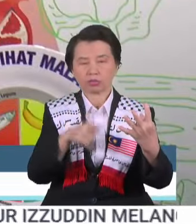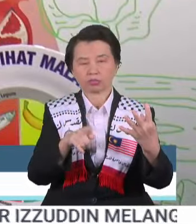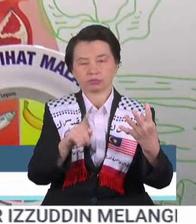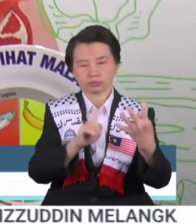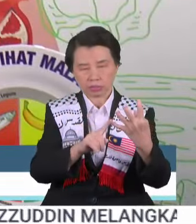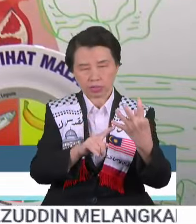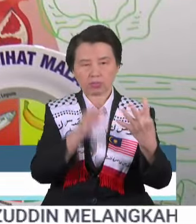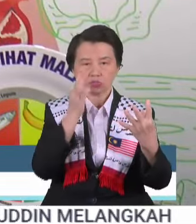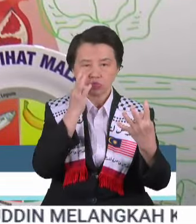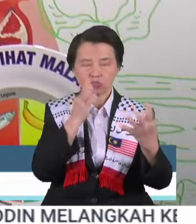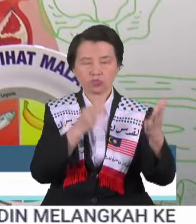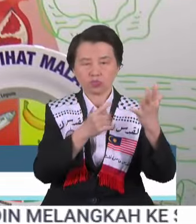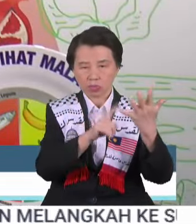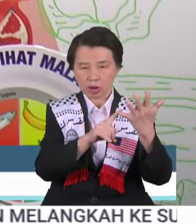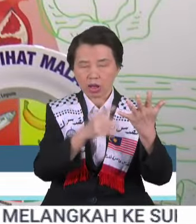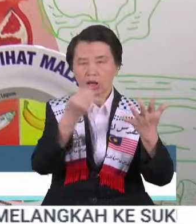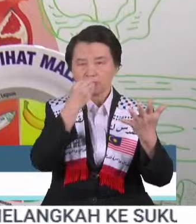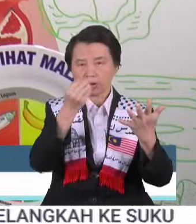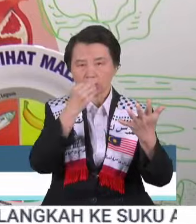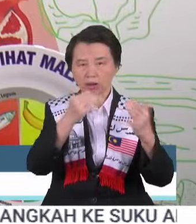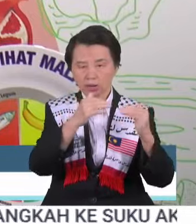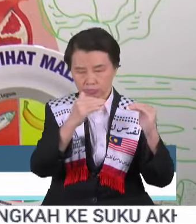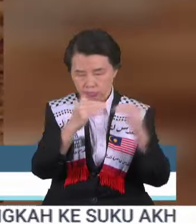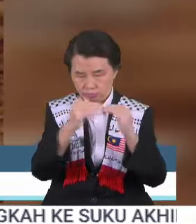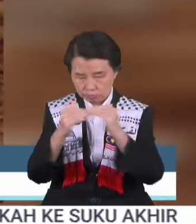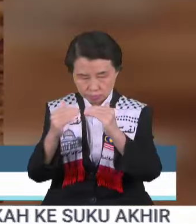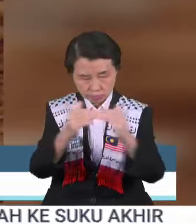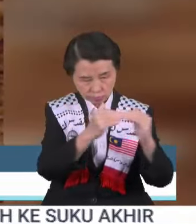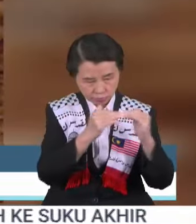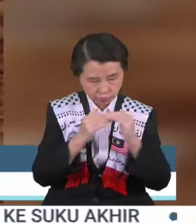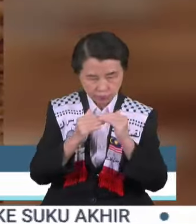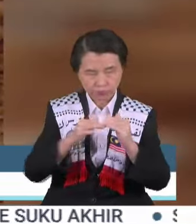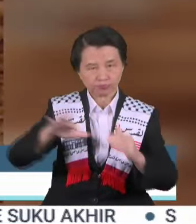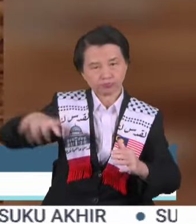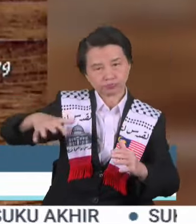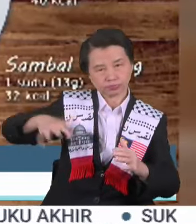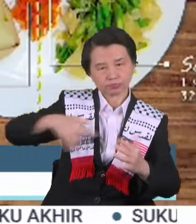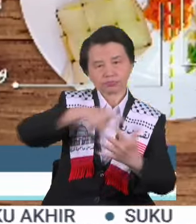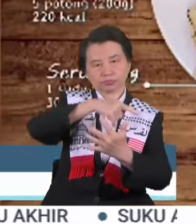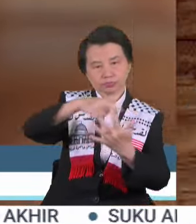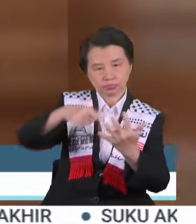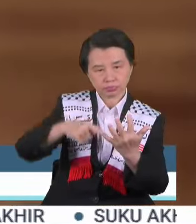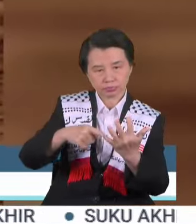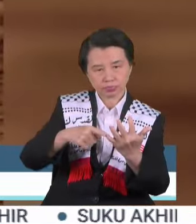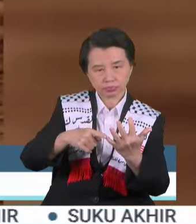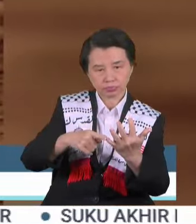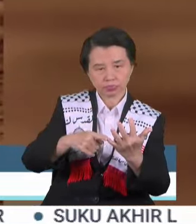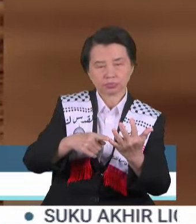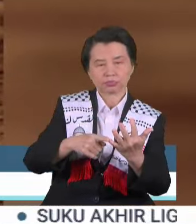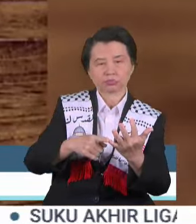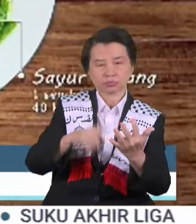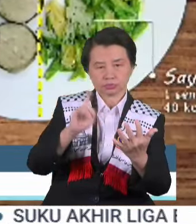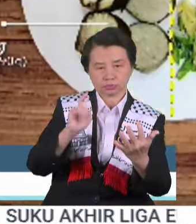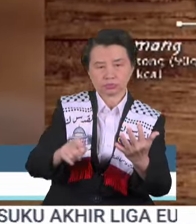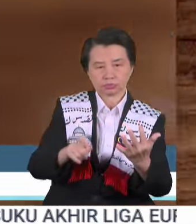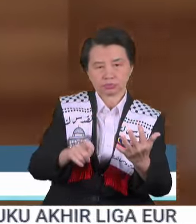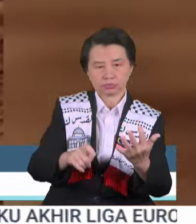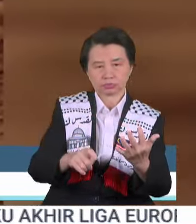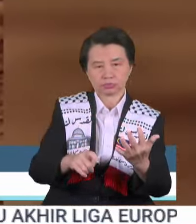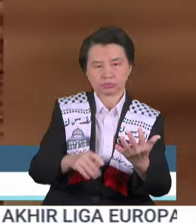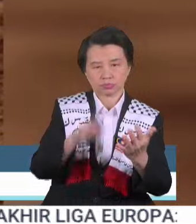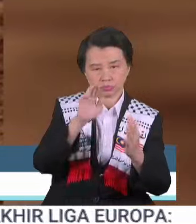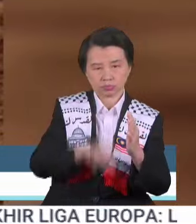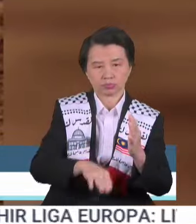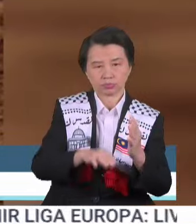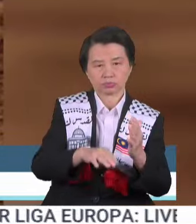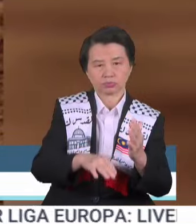yang terakhir, yang kelima, makan secara seimbang dan juga sederhana dengan mengamalkan konsep suku-suku separuh, iaitu suku karbohidrat,